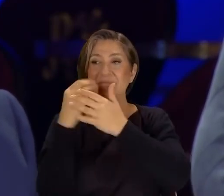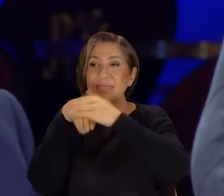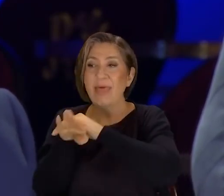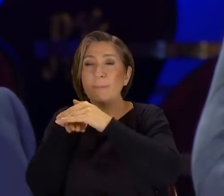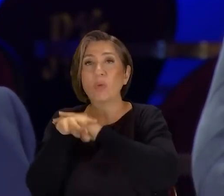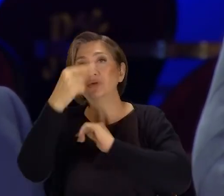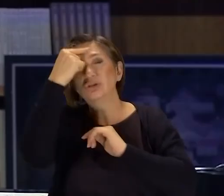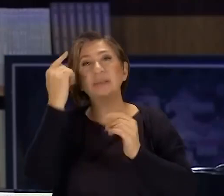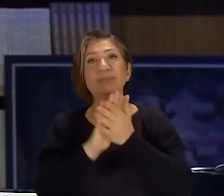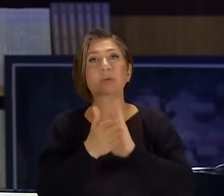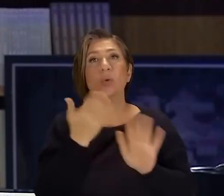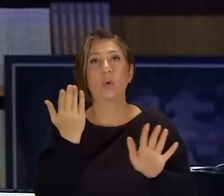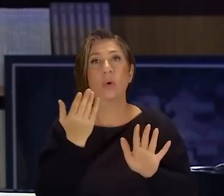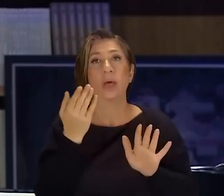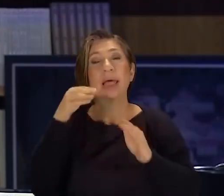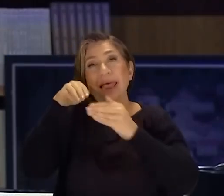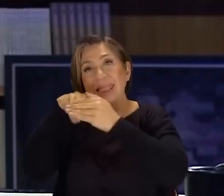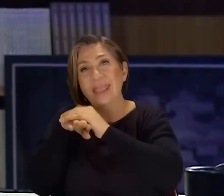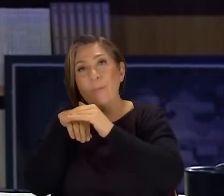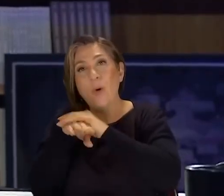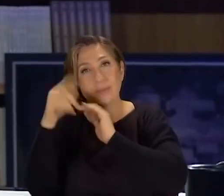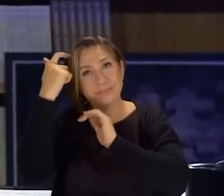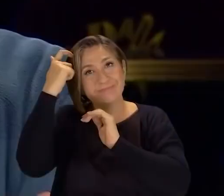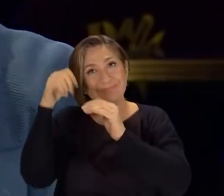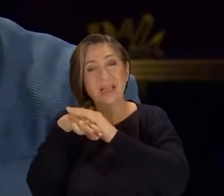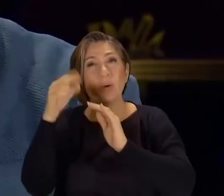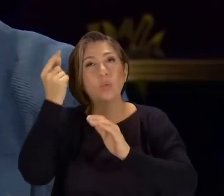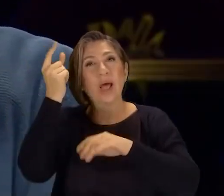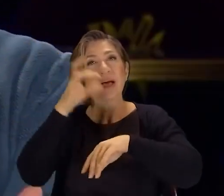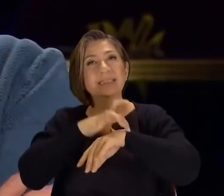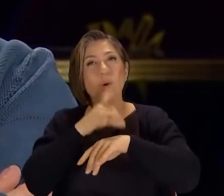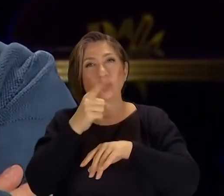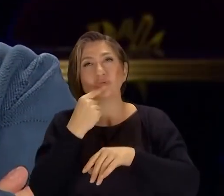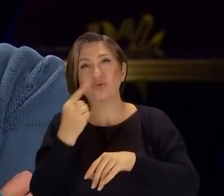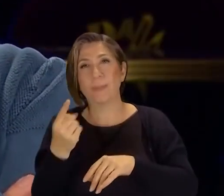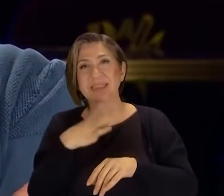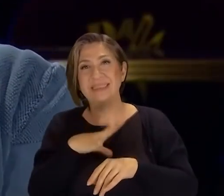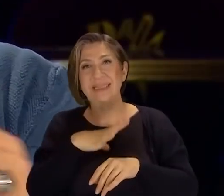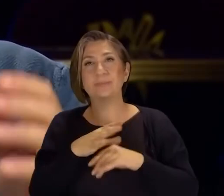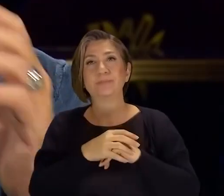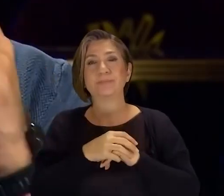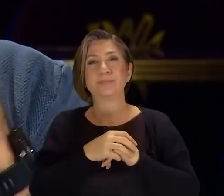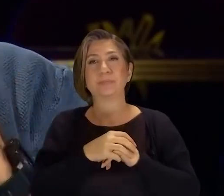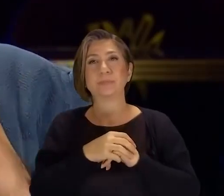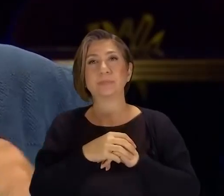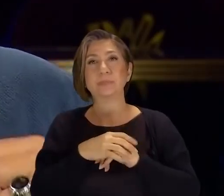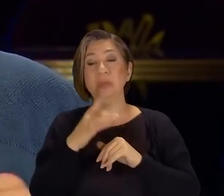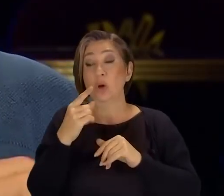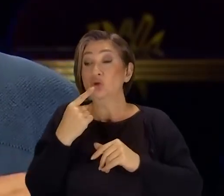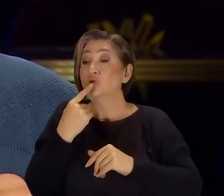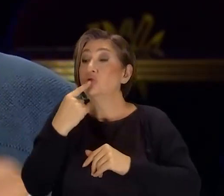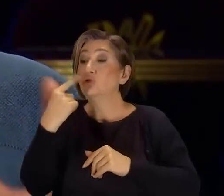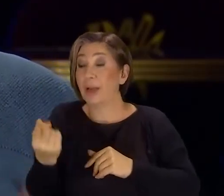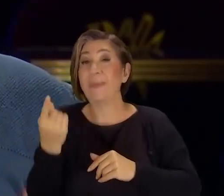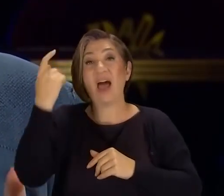şansı ol ve ki burada depolama ilgili bir şey demedim Dedim hazem konusu konuşurken söylemek lazım ifade